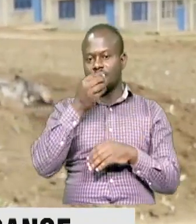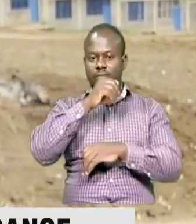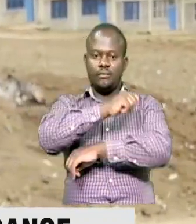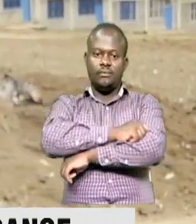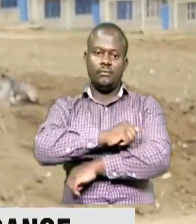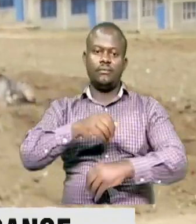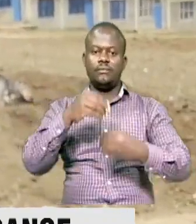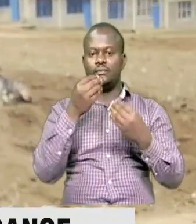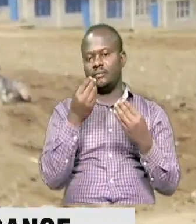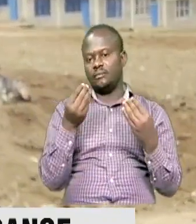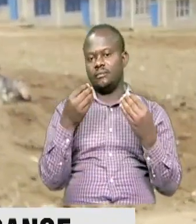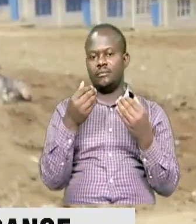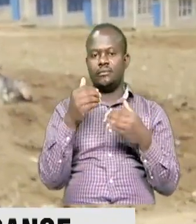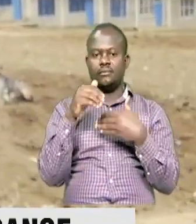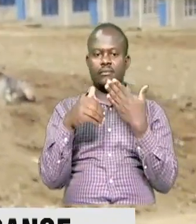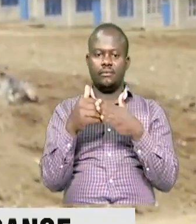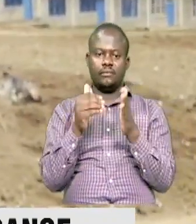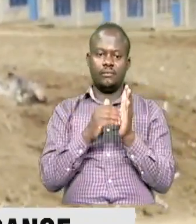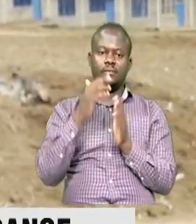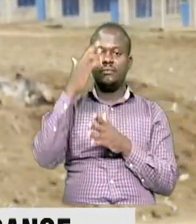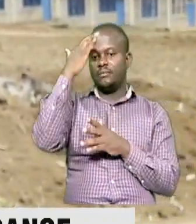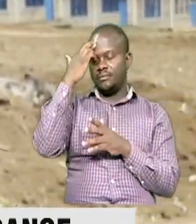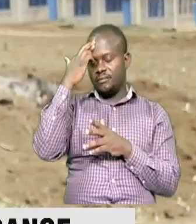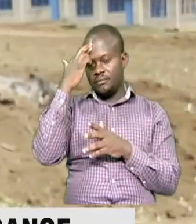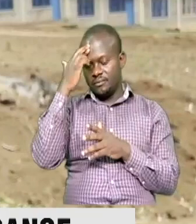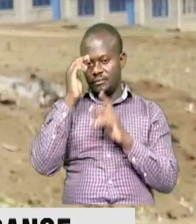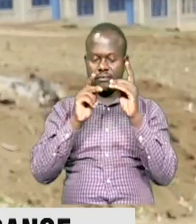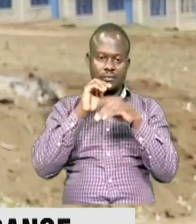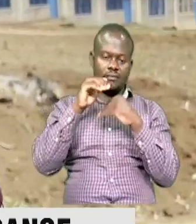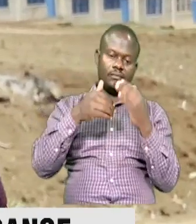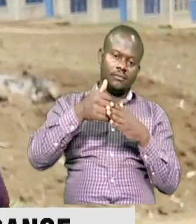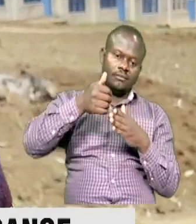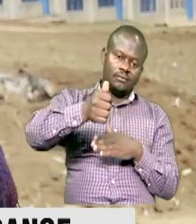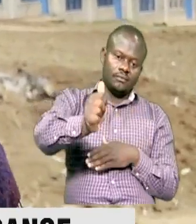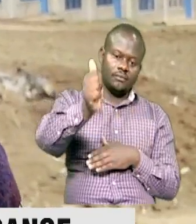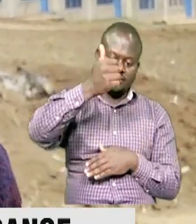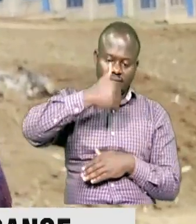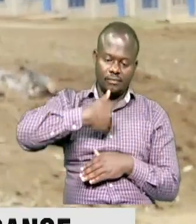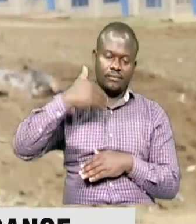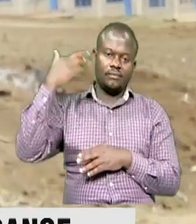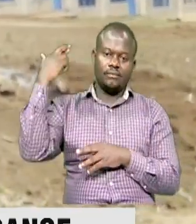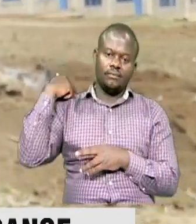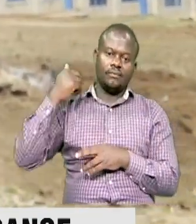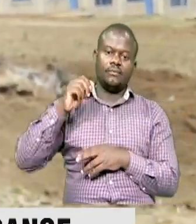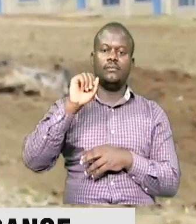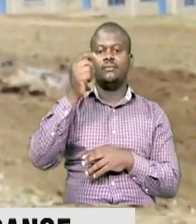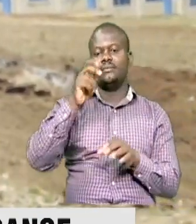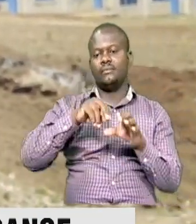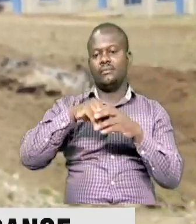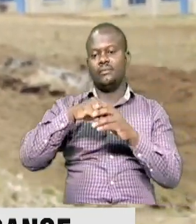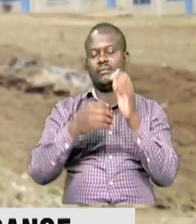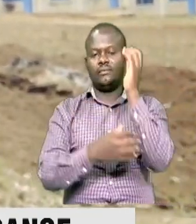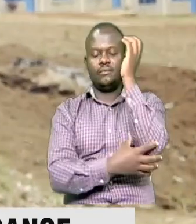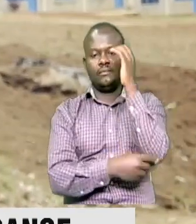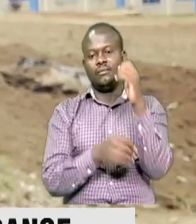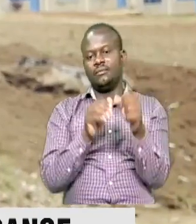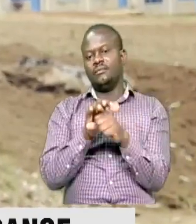abana ku ishuri ariko anabibutsa ko abaturage aribo bafite inshingano ya mbere yo kwikura mu bukene cyane